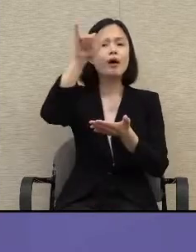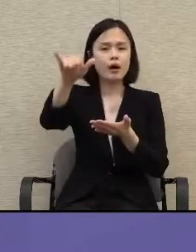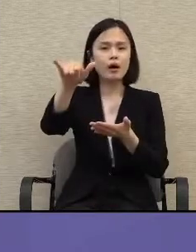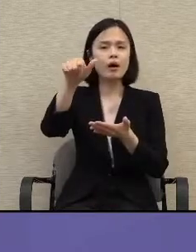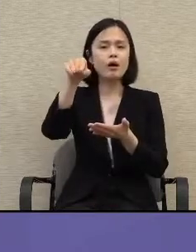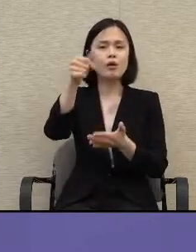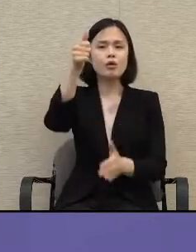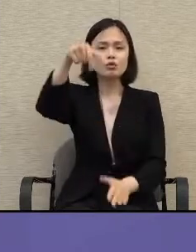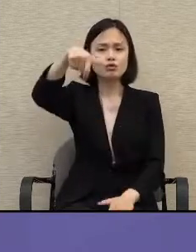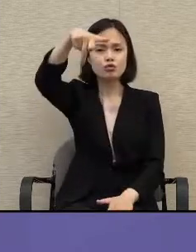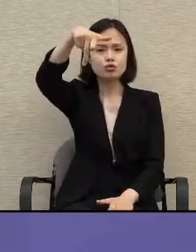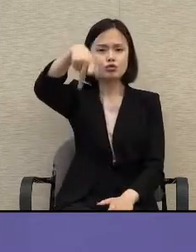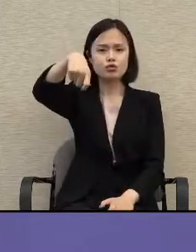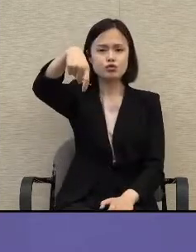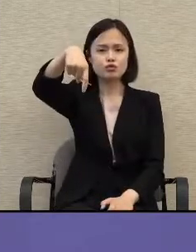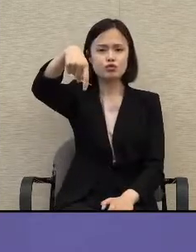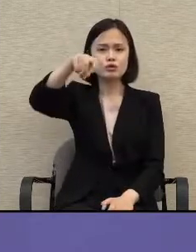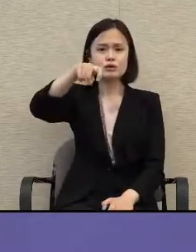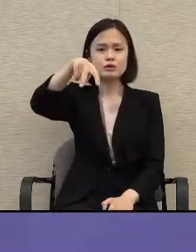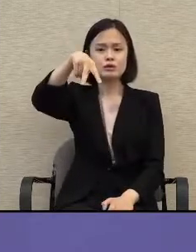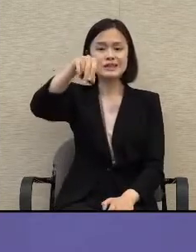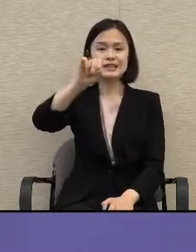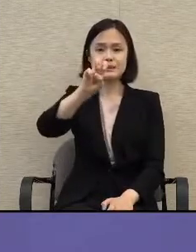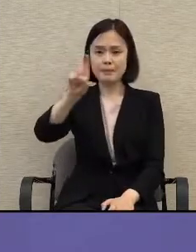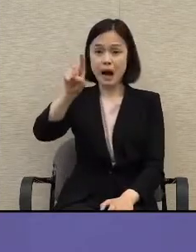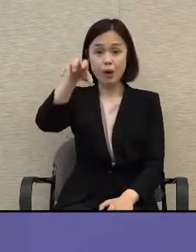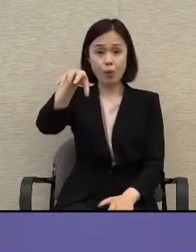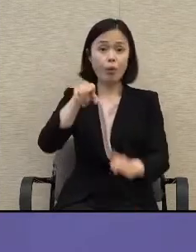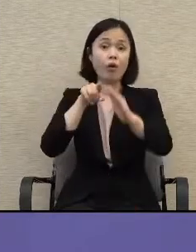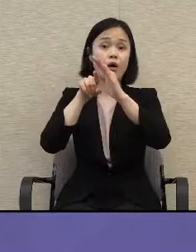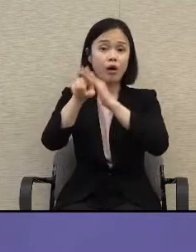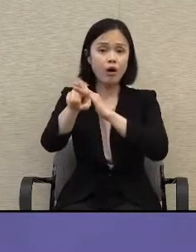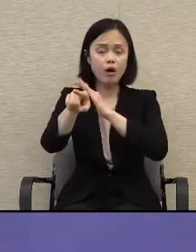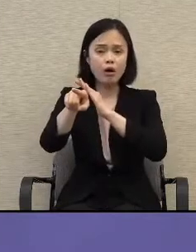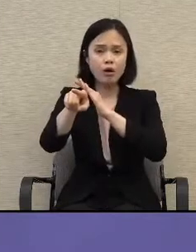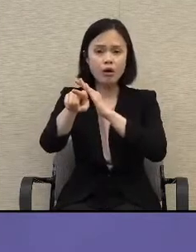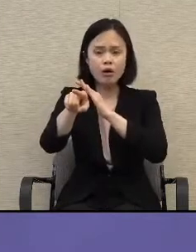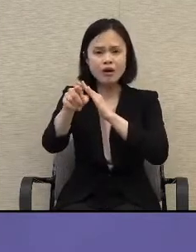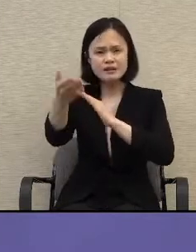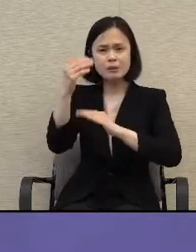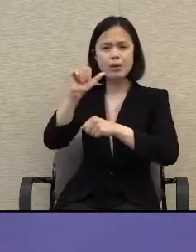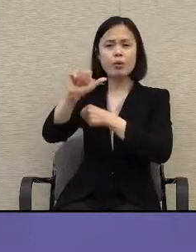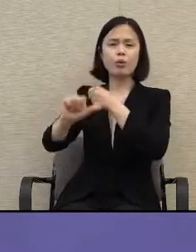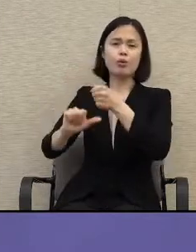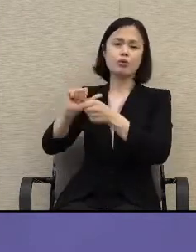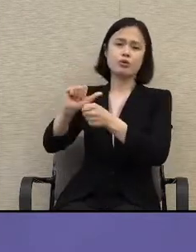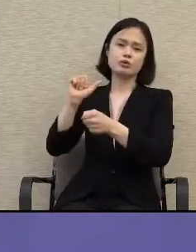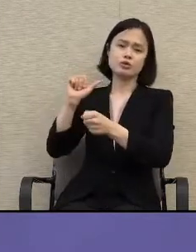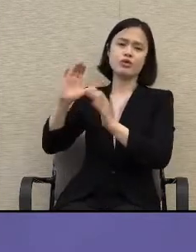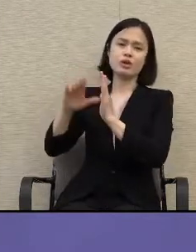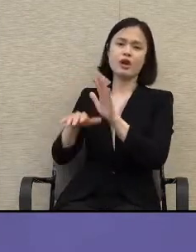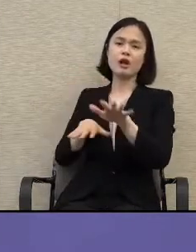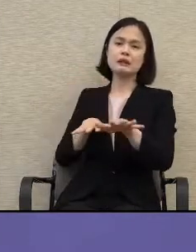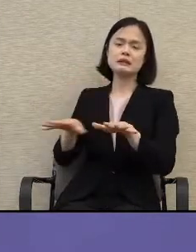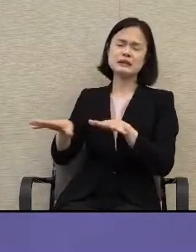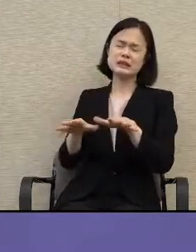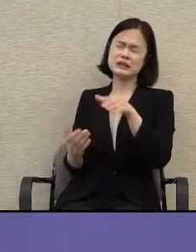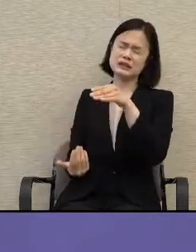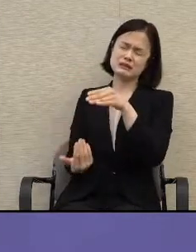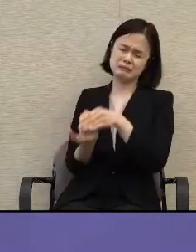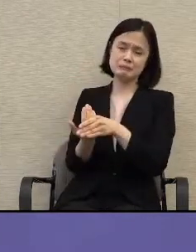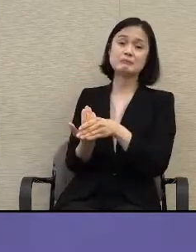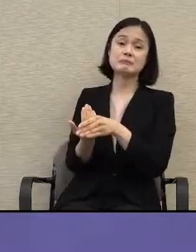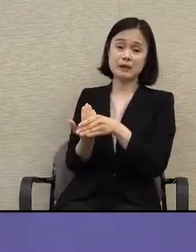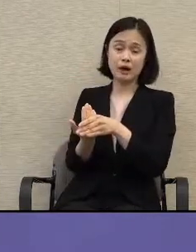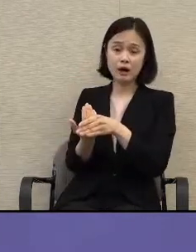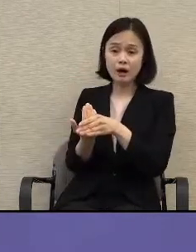5년이 지난 상황에서 이제 제가 방문을 했던 거였는데, 그때 그 지역에서 드러나고 있고 경험하고 있는 문제는 중독의